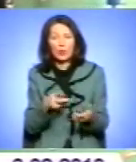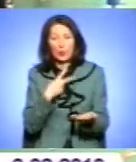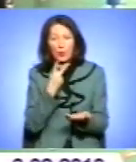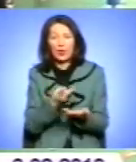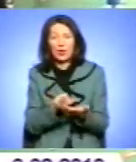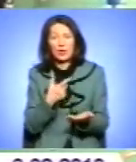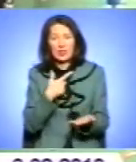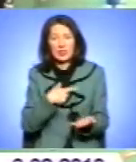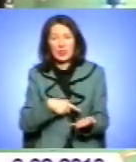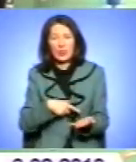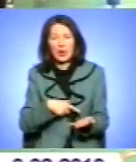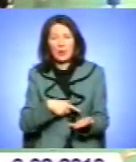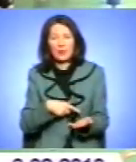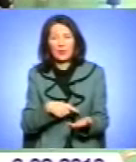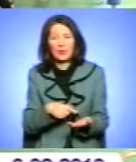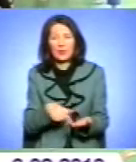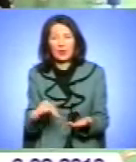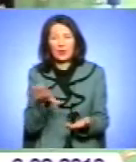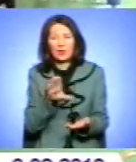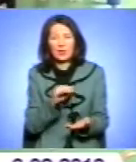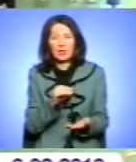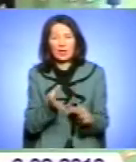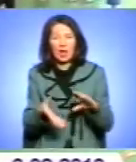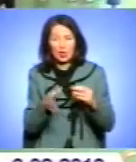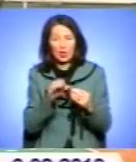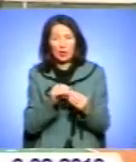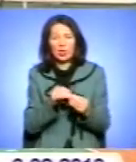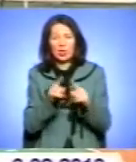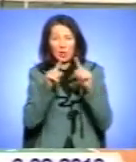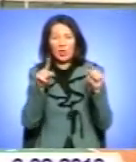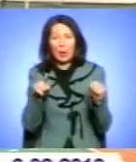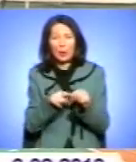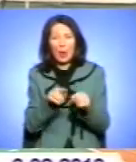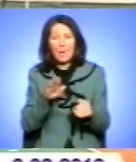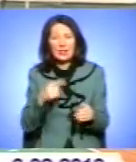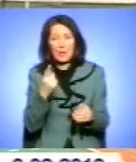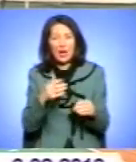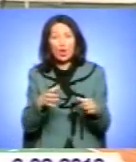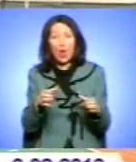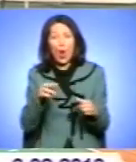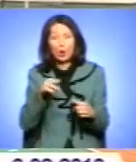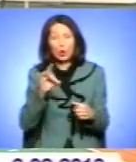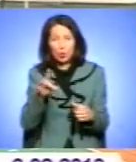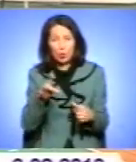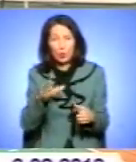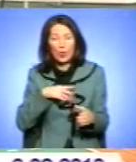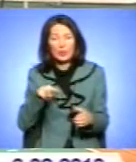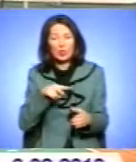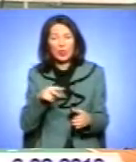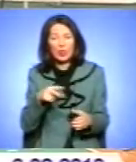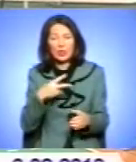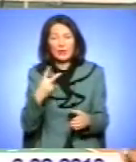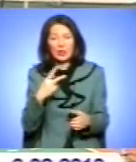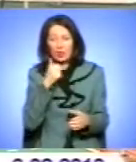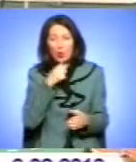себе всі і результат на табло. Після першого туру, який відбувся у листопаді 2012-го,